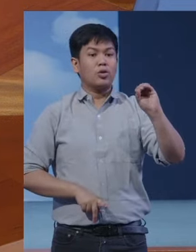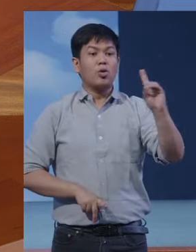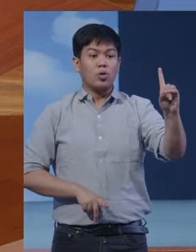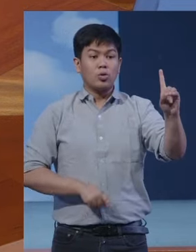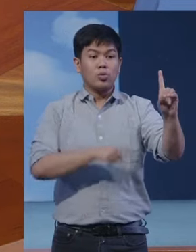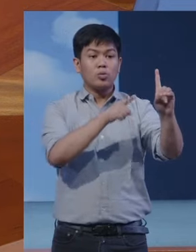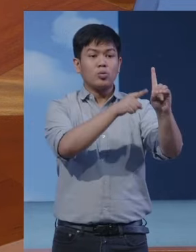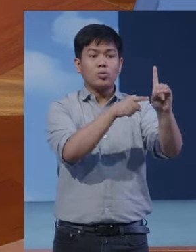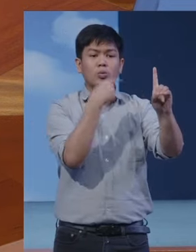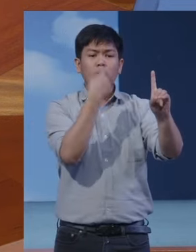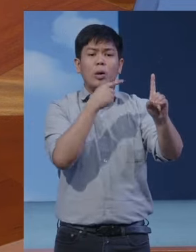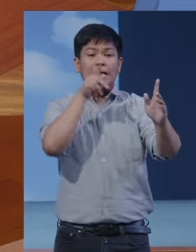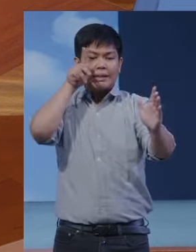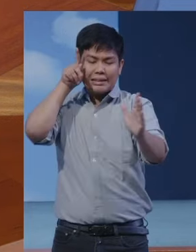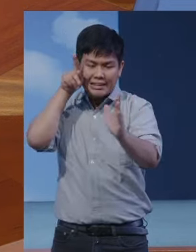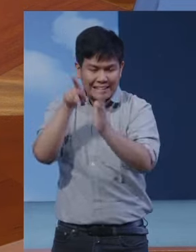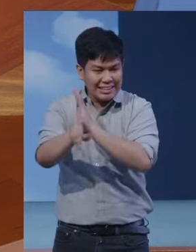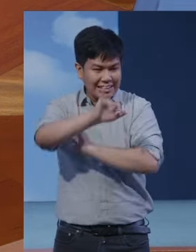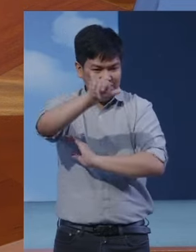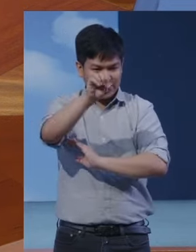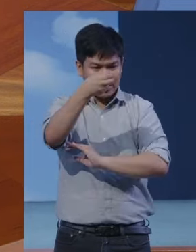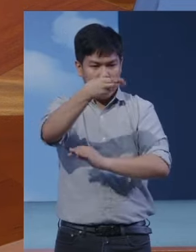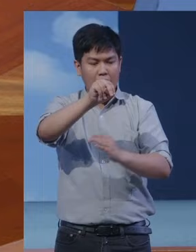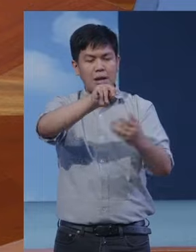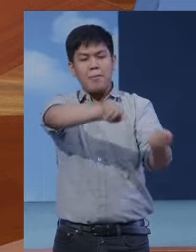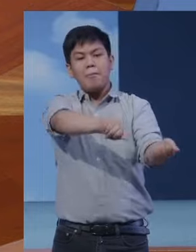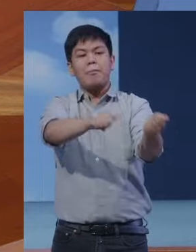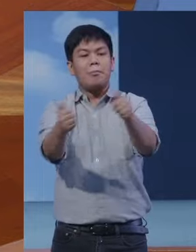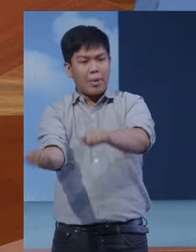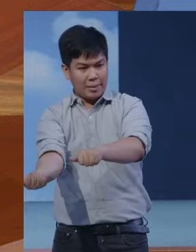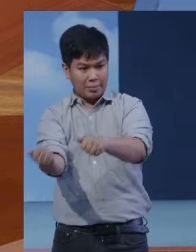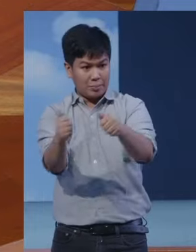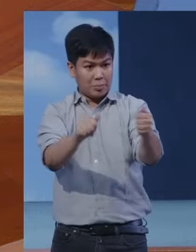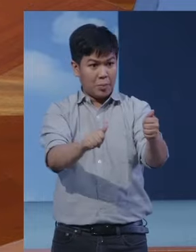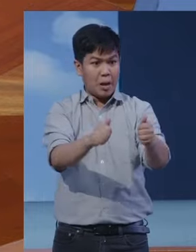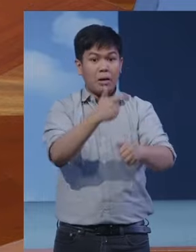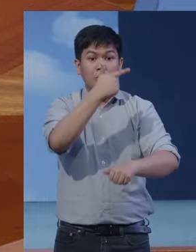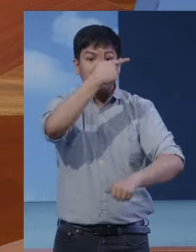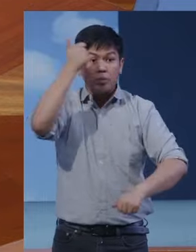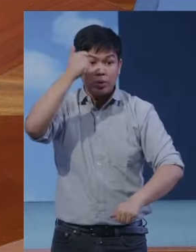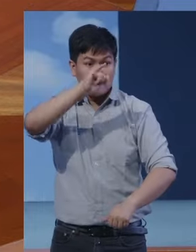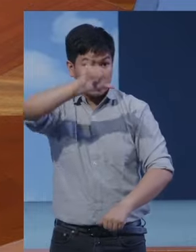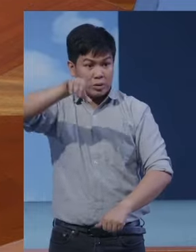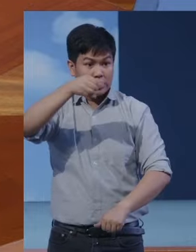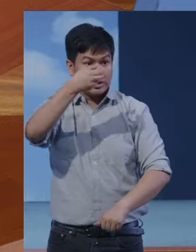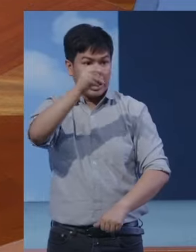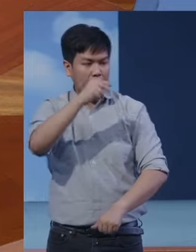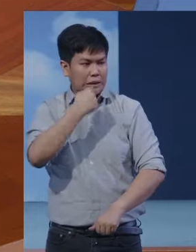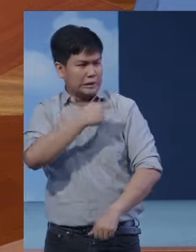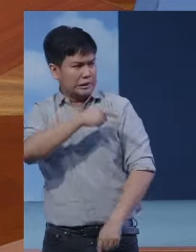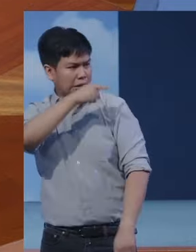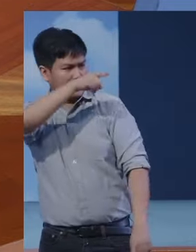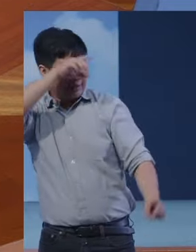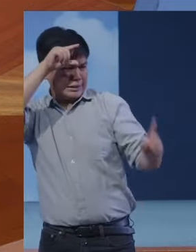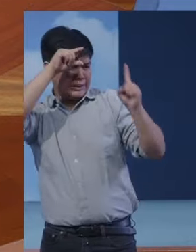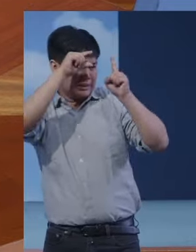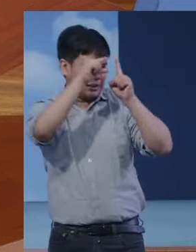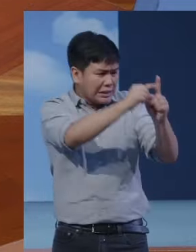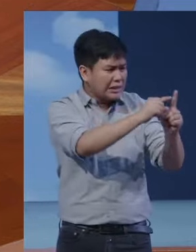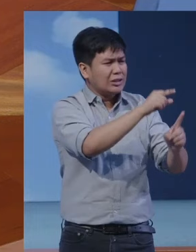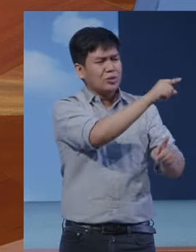John the Baptist Bakit sapagkat ni- rebuke ni John the Baptist si herod dahil sa